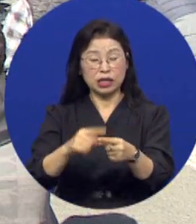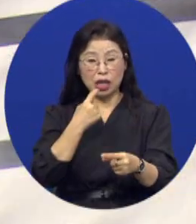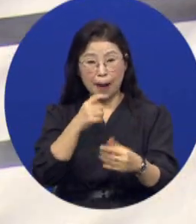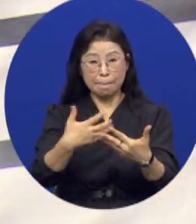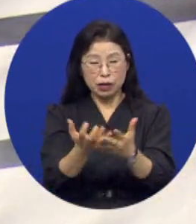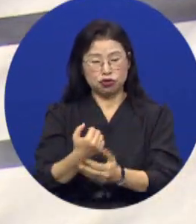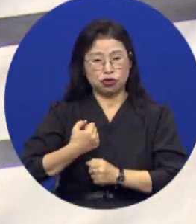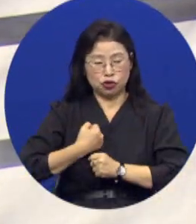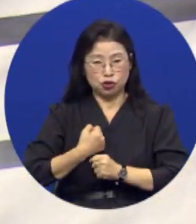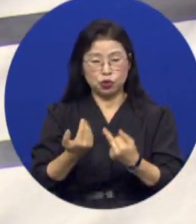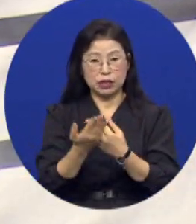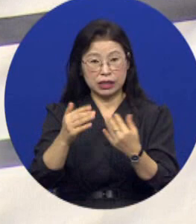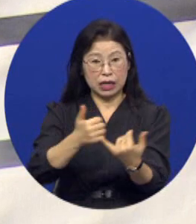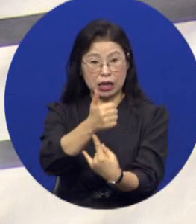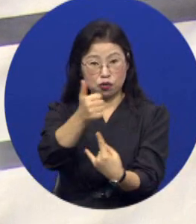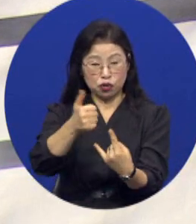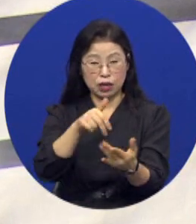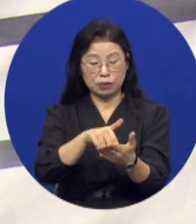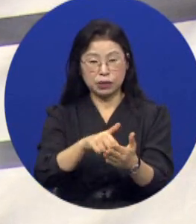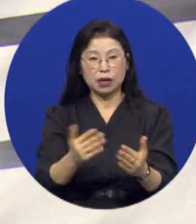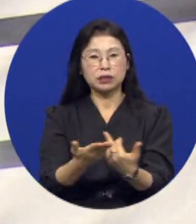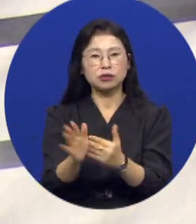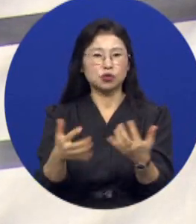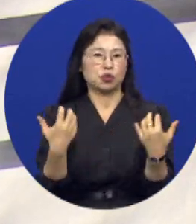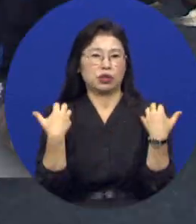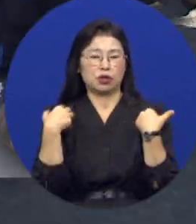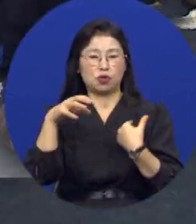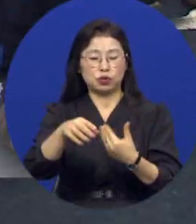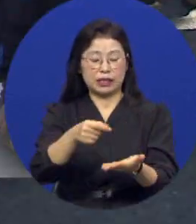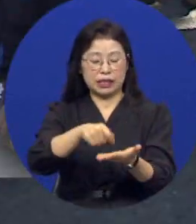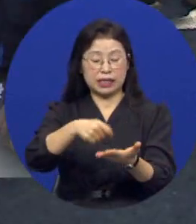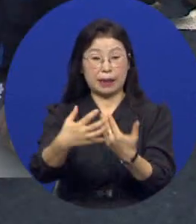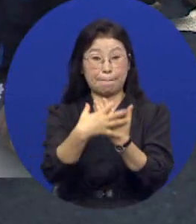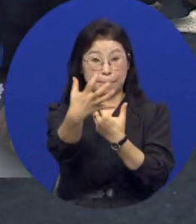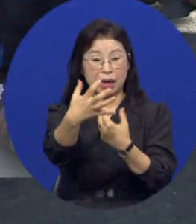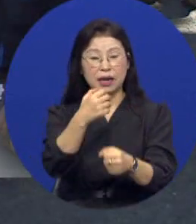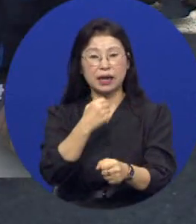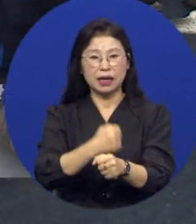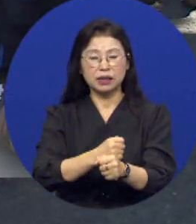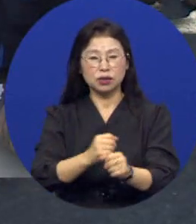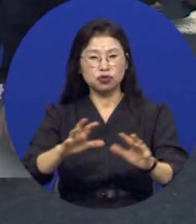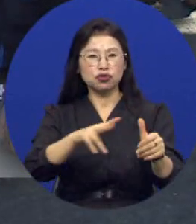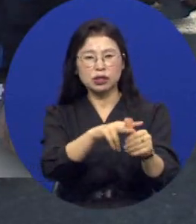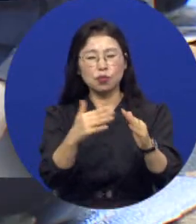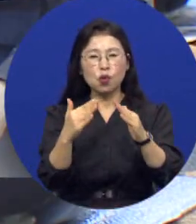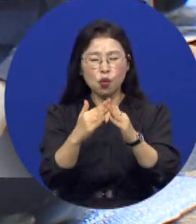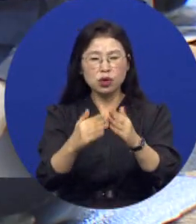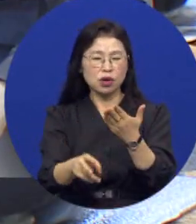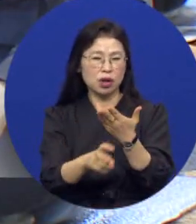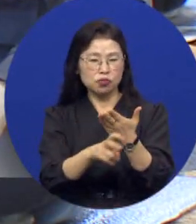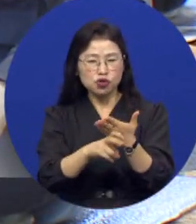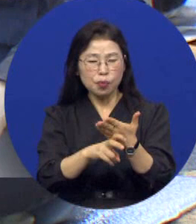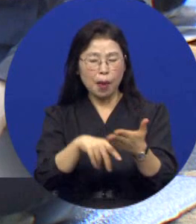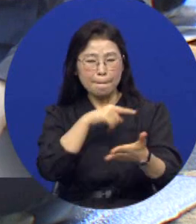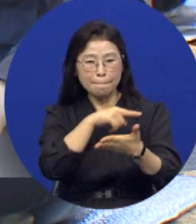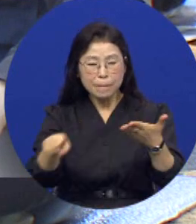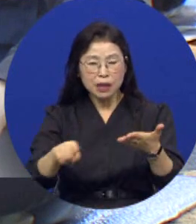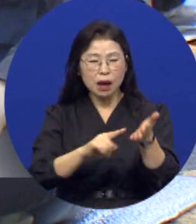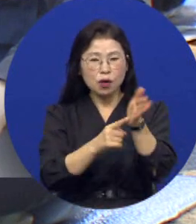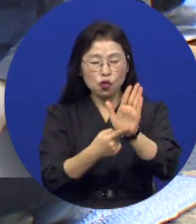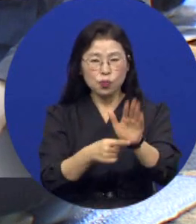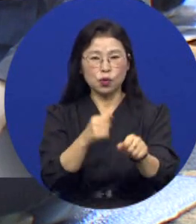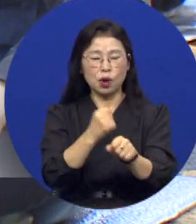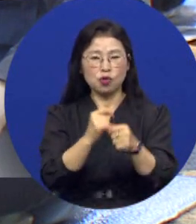민주수호 제주 대책위원회는 오늘 제주도청 앞에서 기자회견을 열고 국정원은 불법적인 피의 사실